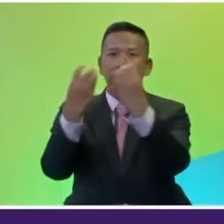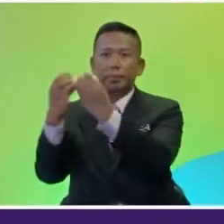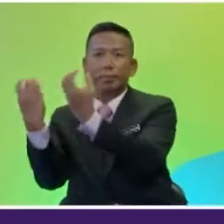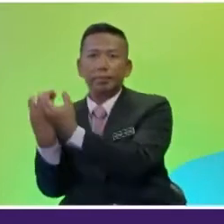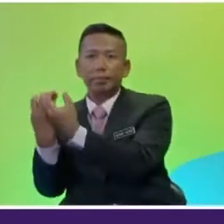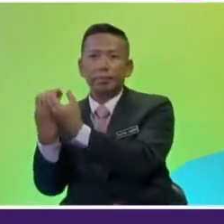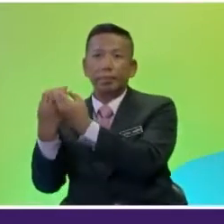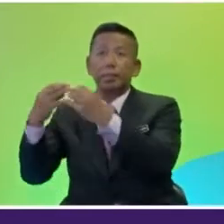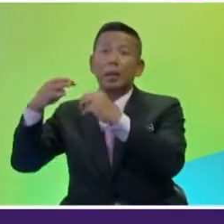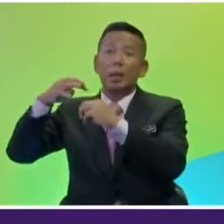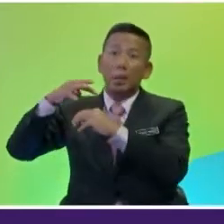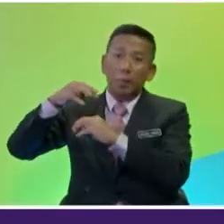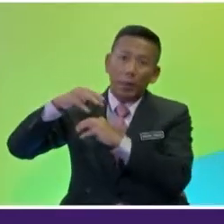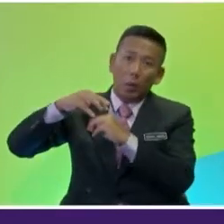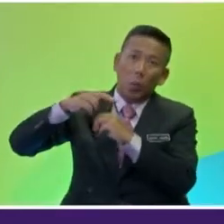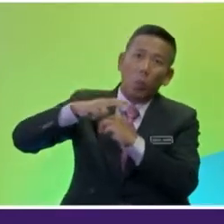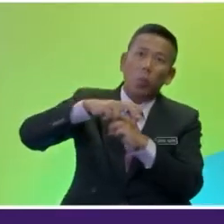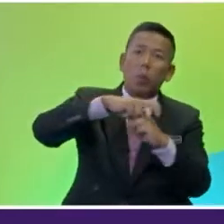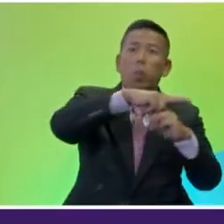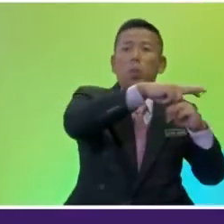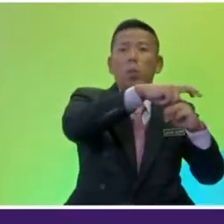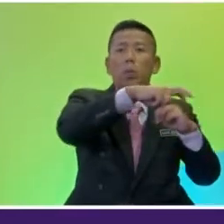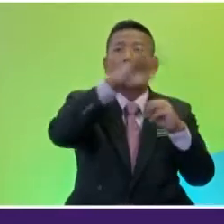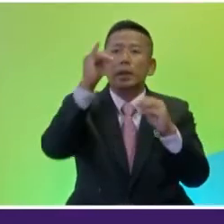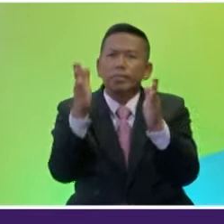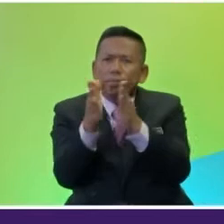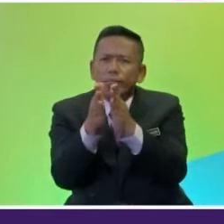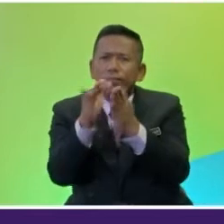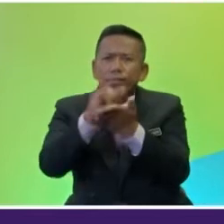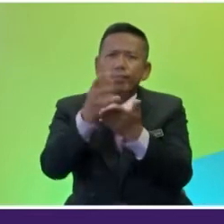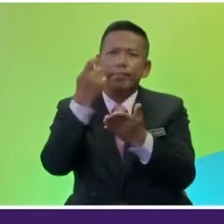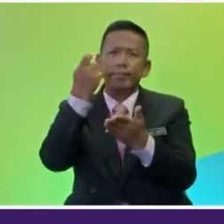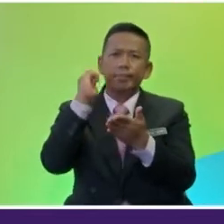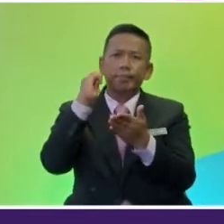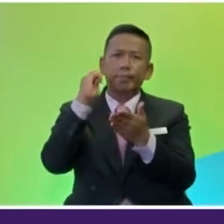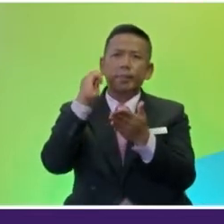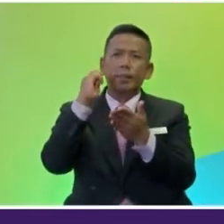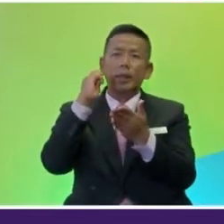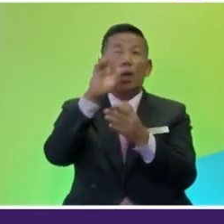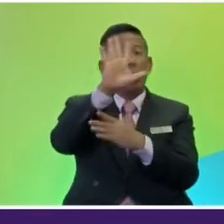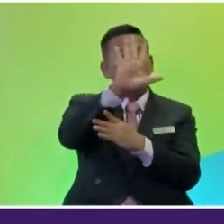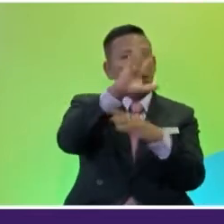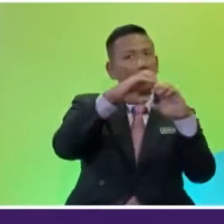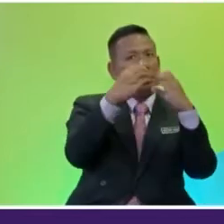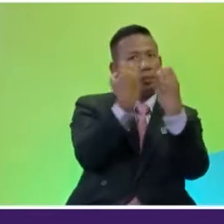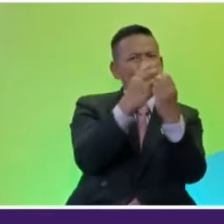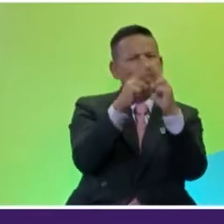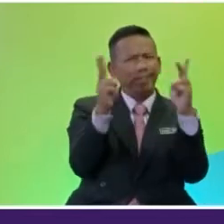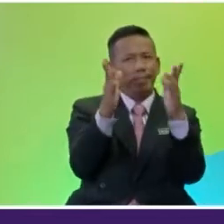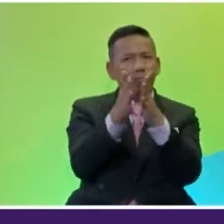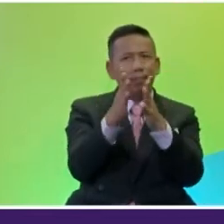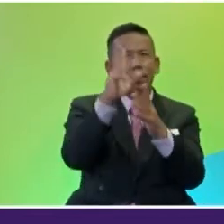Jadi yang tadi kecil-kecil itu yang seni itu kita boleh kelas kan kepada lima bahagia